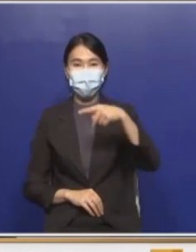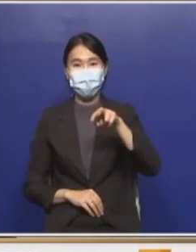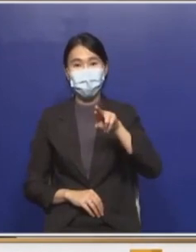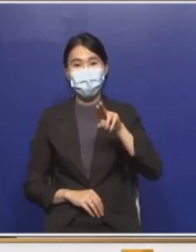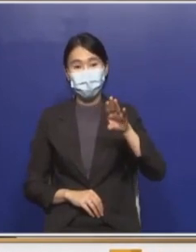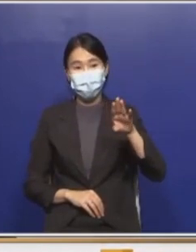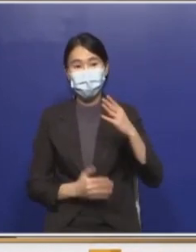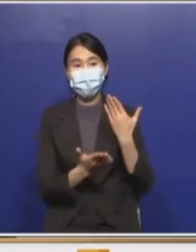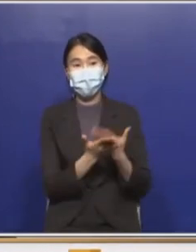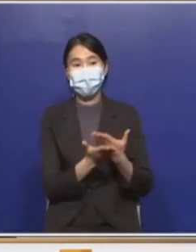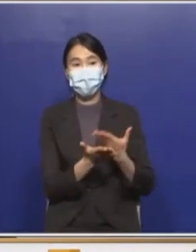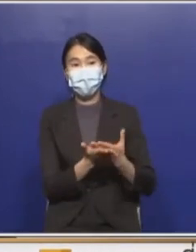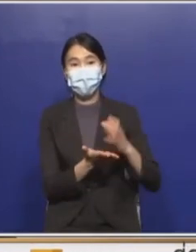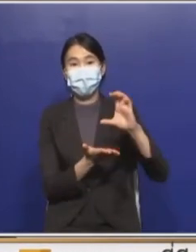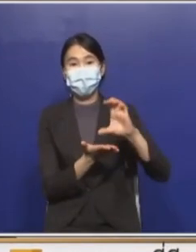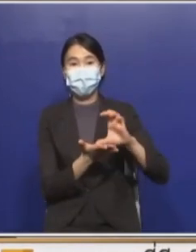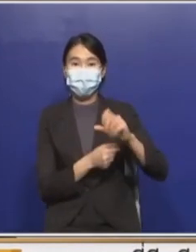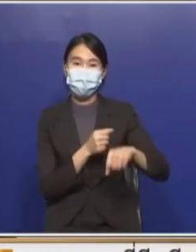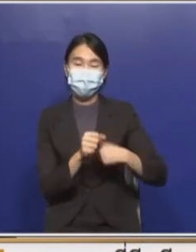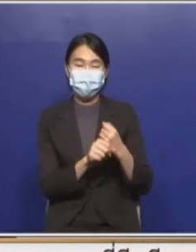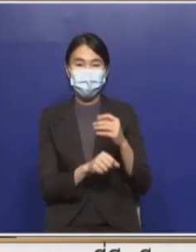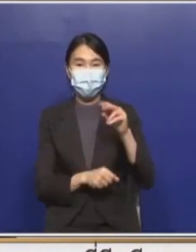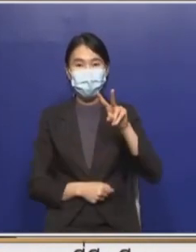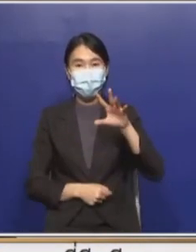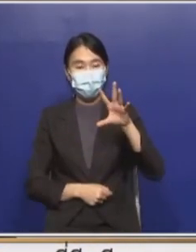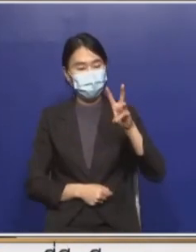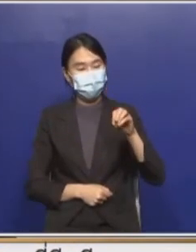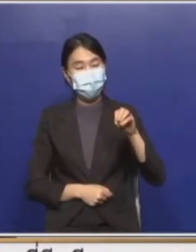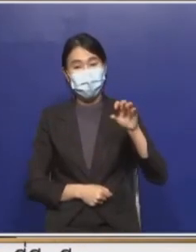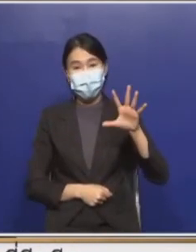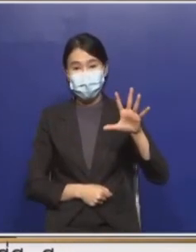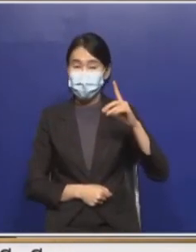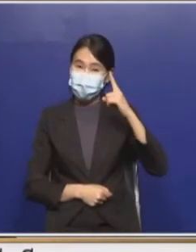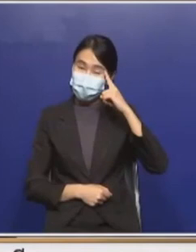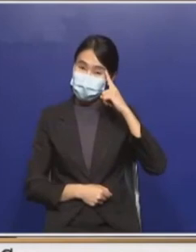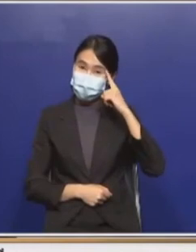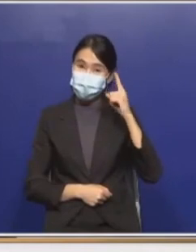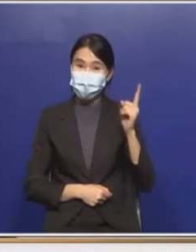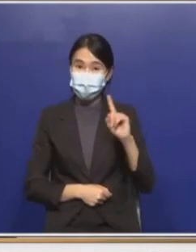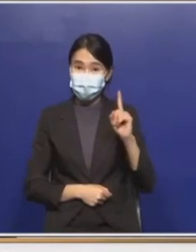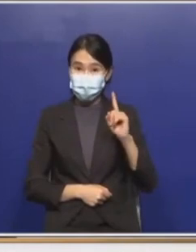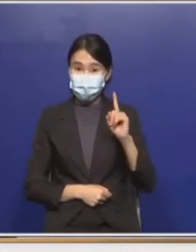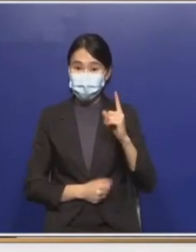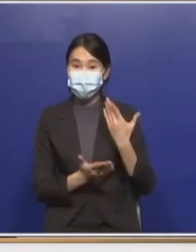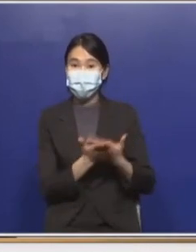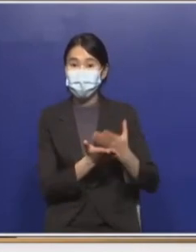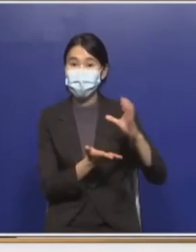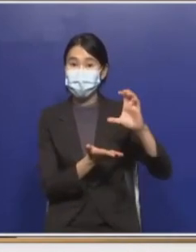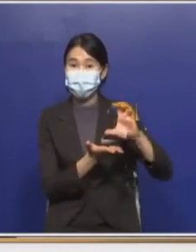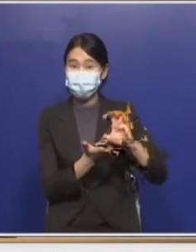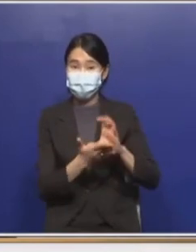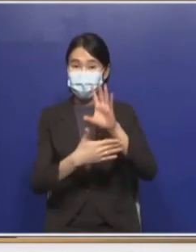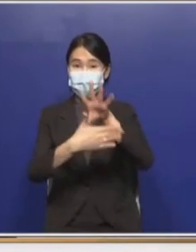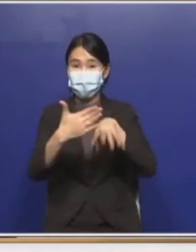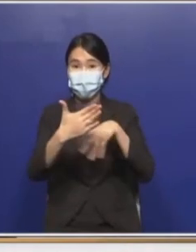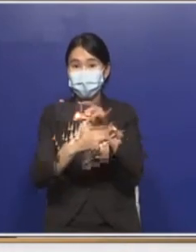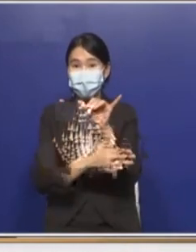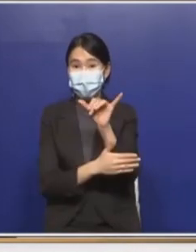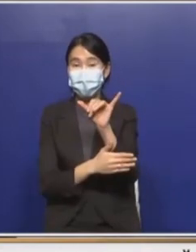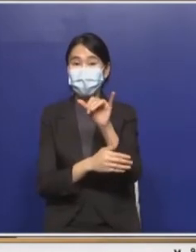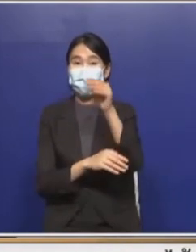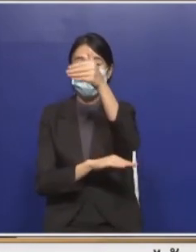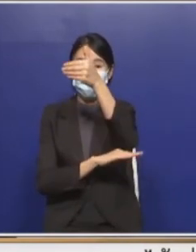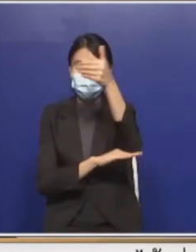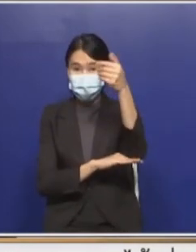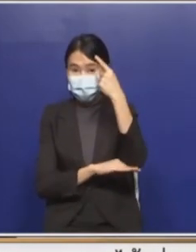าณ265นั้นได้จัดตามเรียกว่ายุทธศาสตร์ชาติและการปฏิรูปประเ